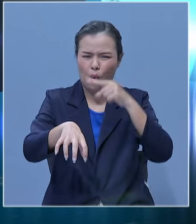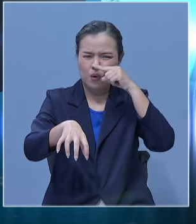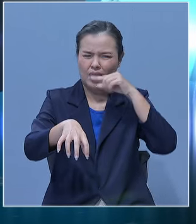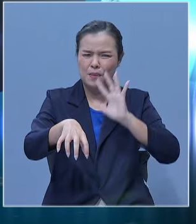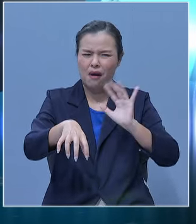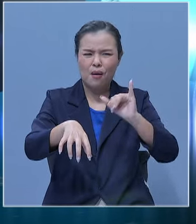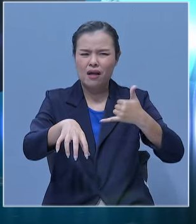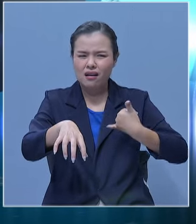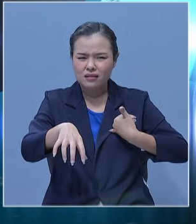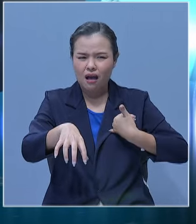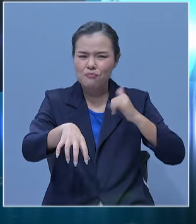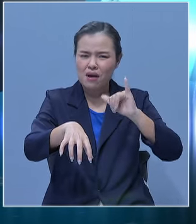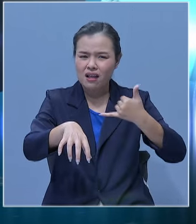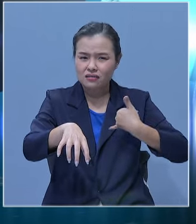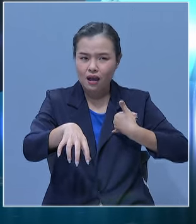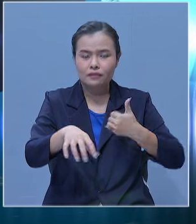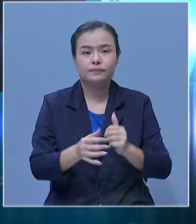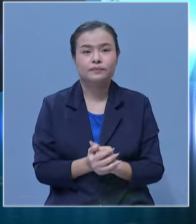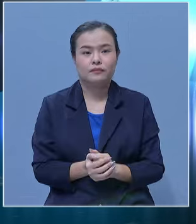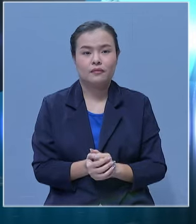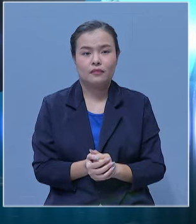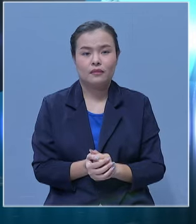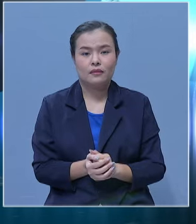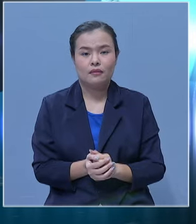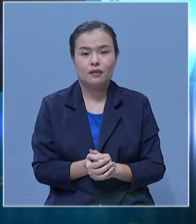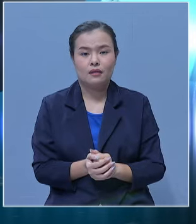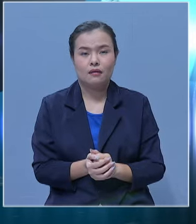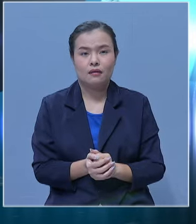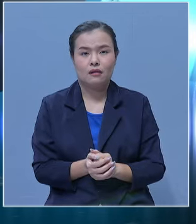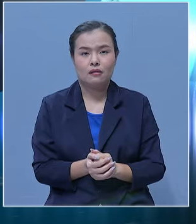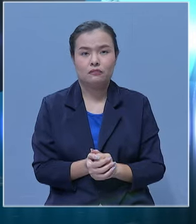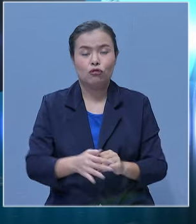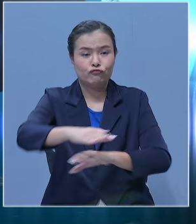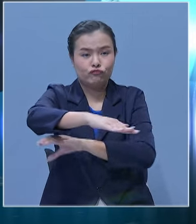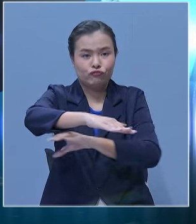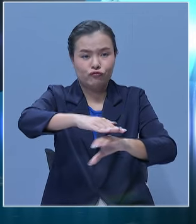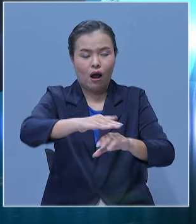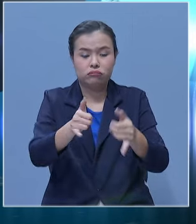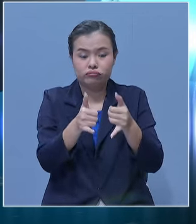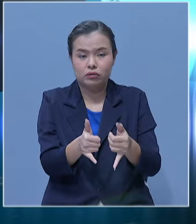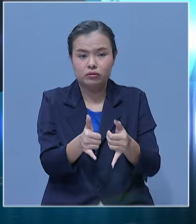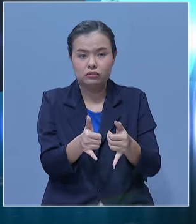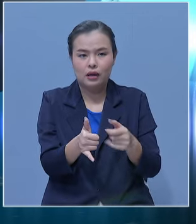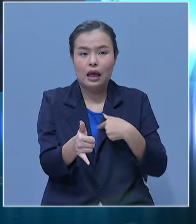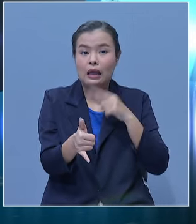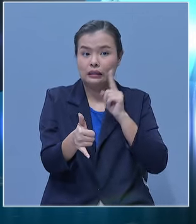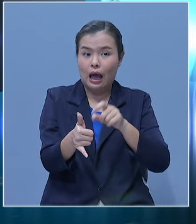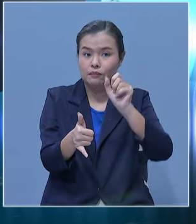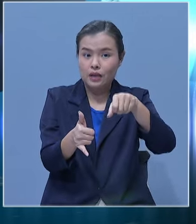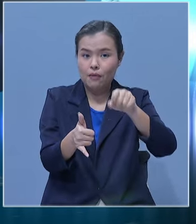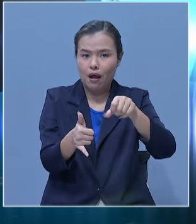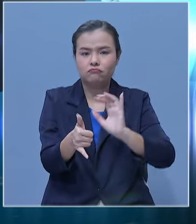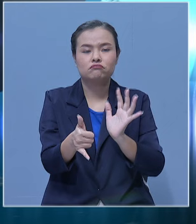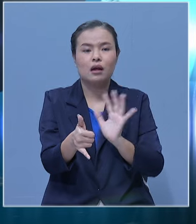แน่ใจนะคะแล้วทีนี้พอเข้าไปในรถไฟฟ้าก็ยังยืนใกล้กันเหมือนเดิมเขาก็ยังถามว่านี่ใช่ไหมก็เลยบอกว่า